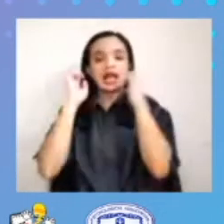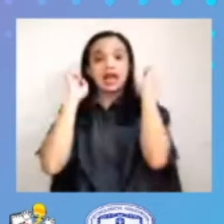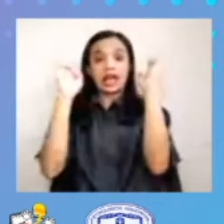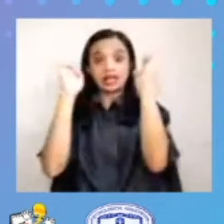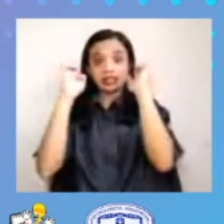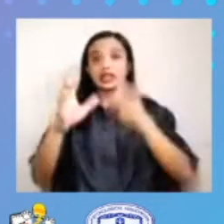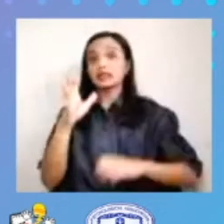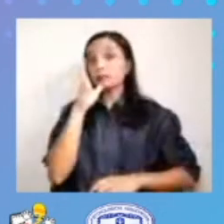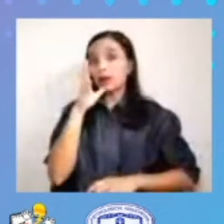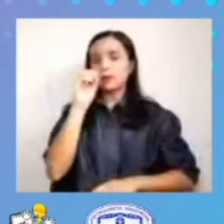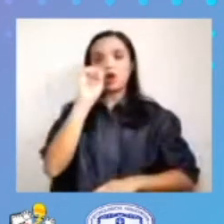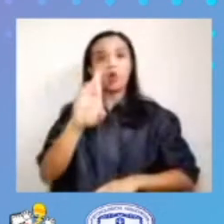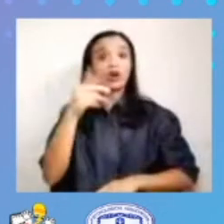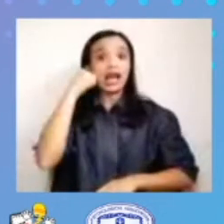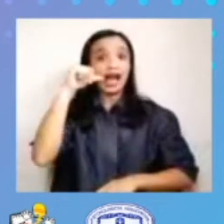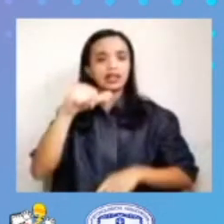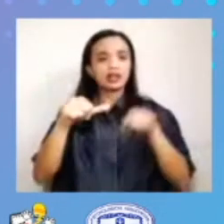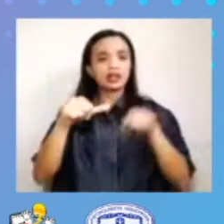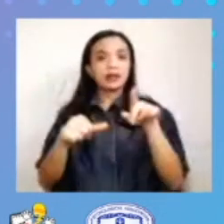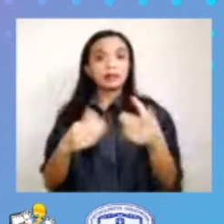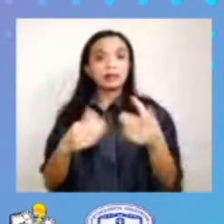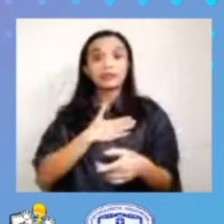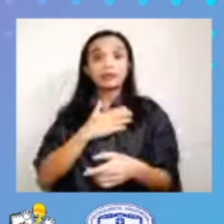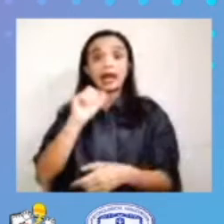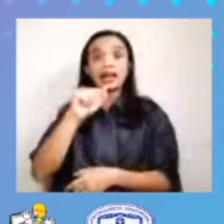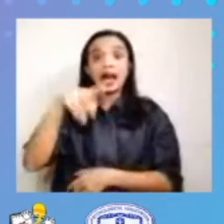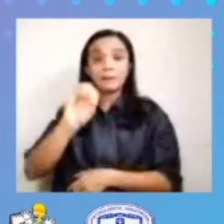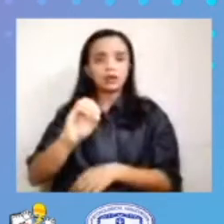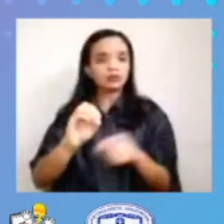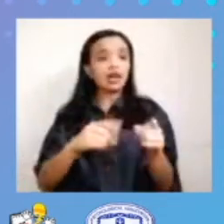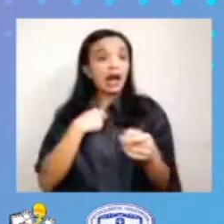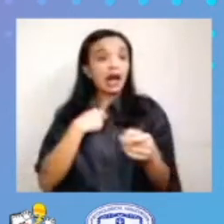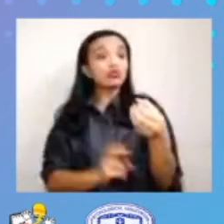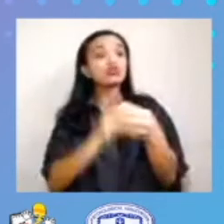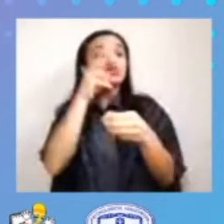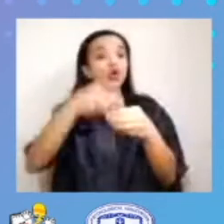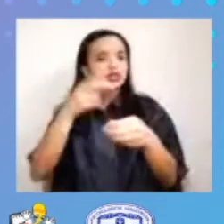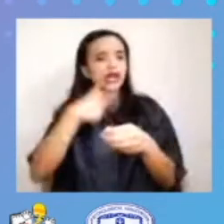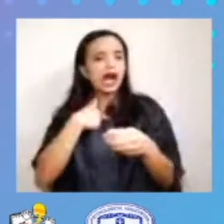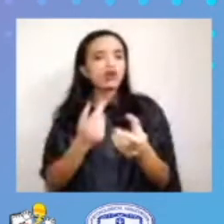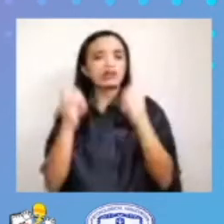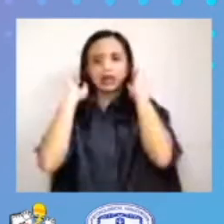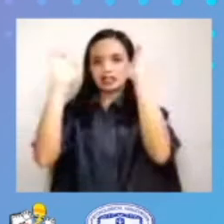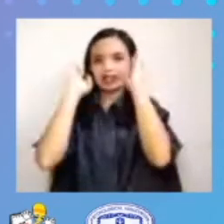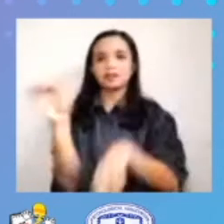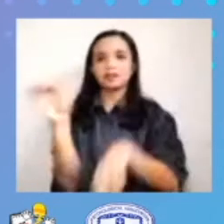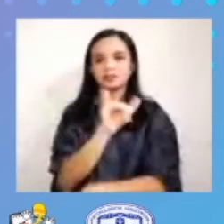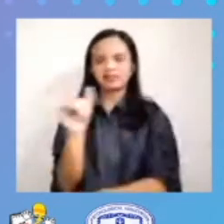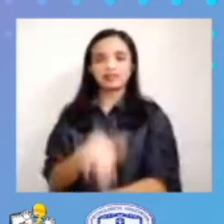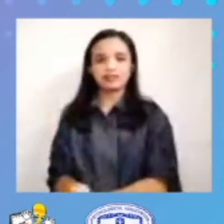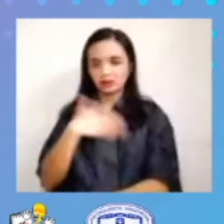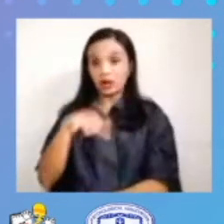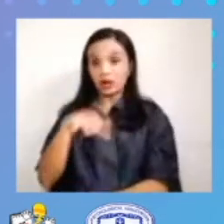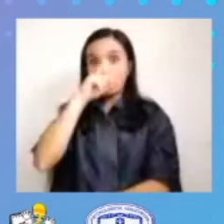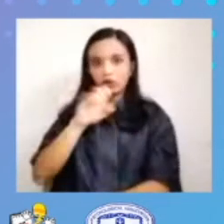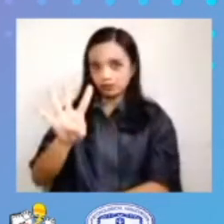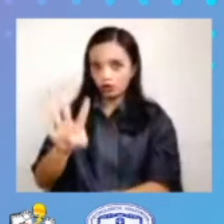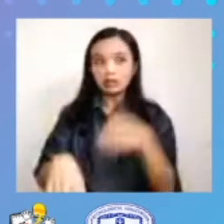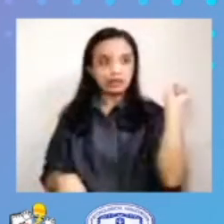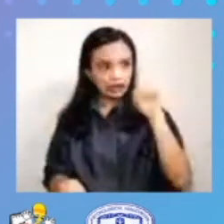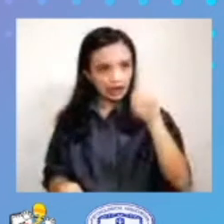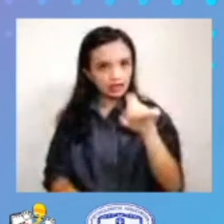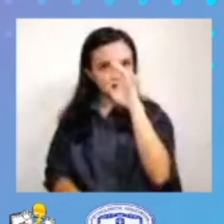sa paperwork. Pero anyway, sila, nakita ko talaga yung improvement. Tsaka yung sobrang, they don't drink soft drinks,